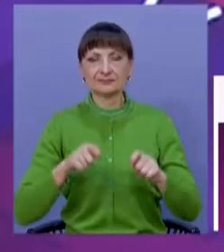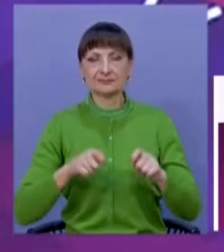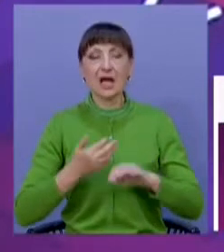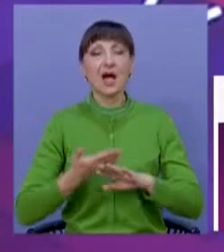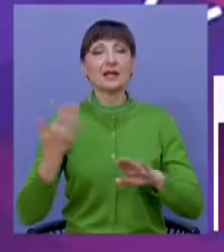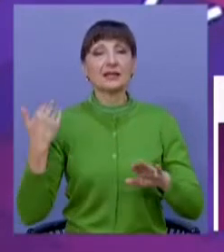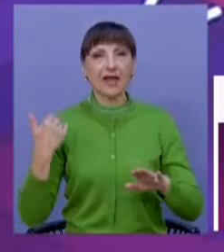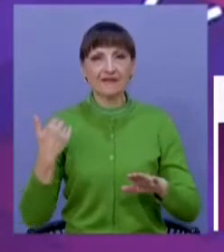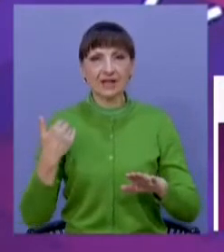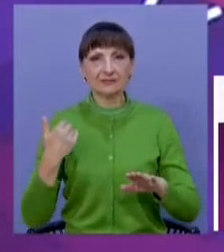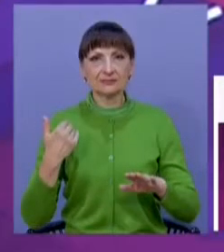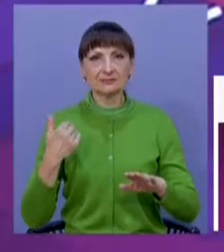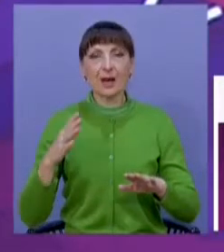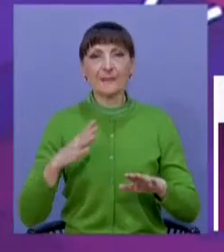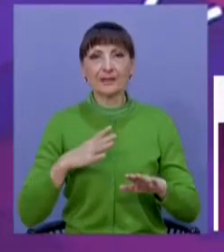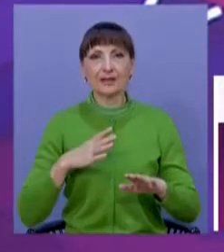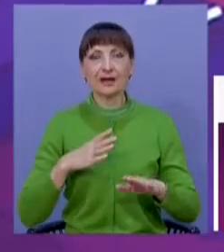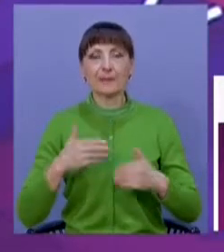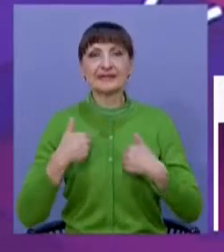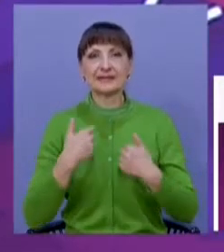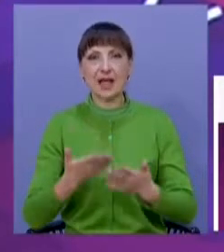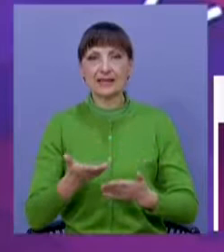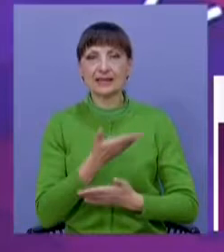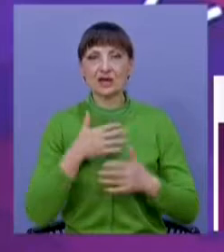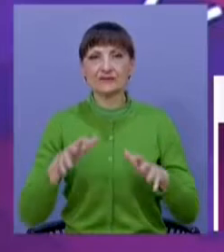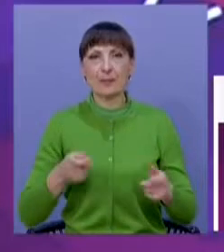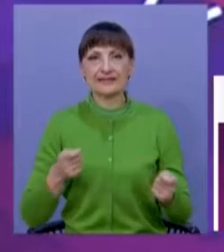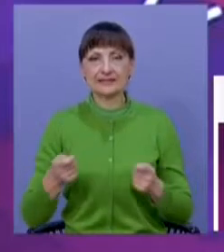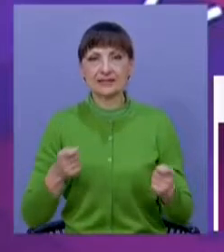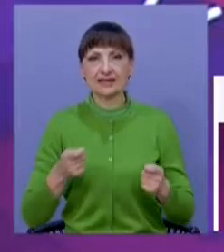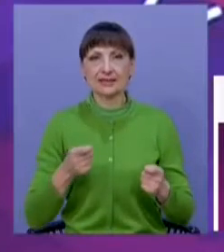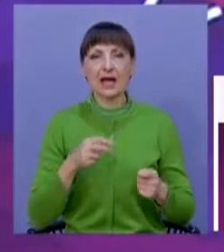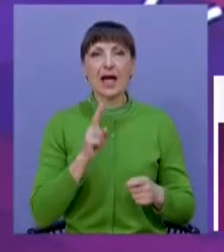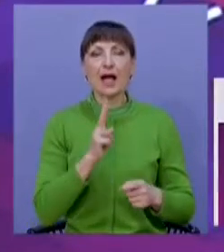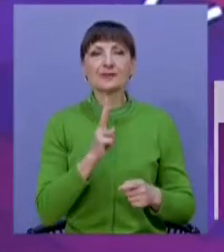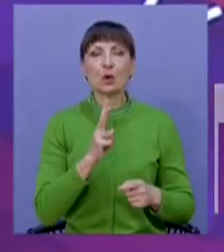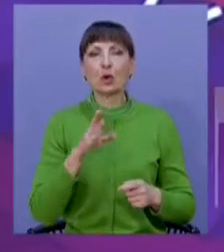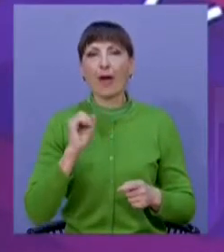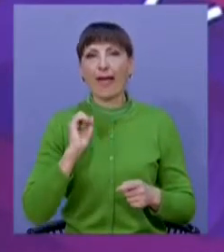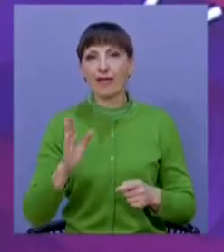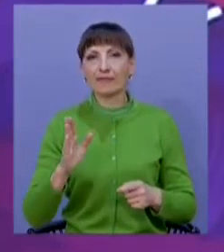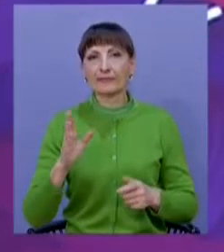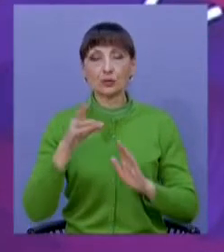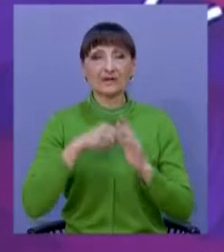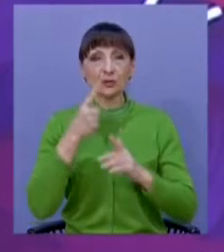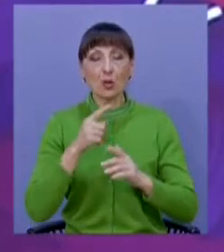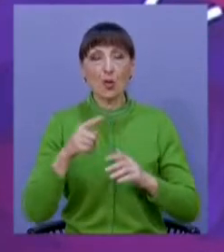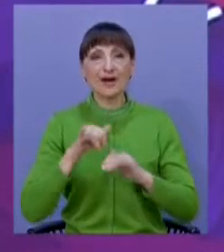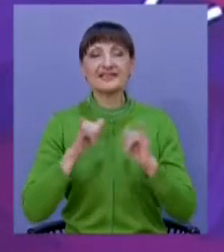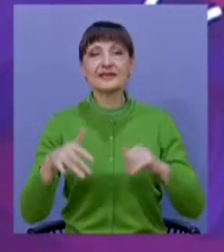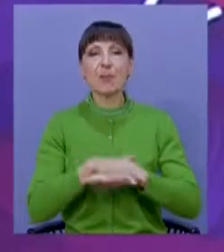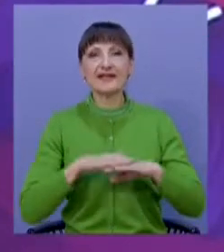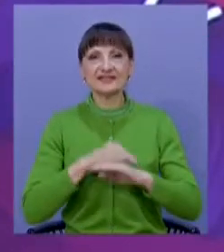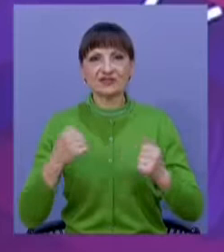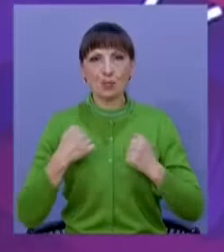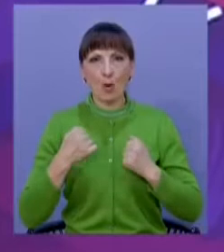Недавно было послание нашего президента Касым-Жомарт Кемелевича Токаева, где он говорит о развитии массового спорта.